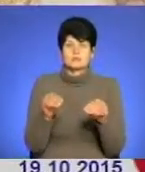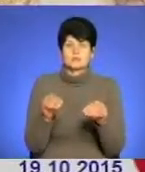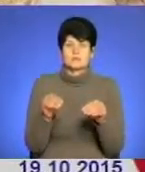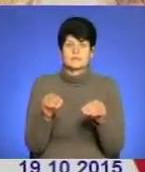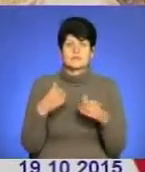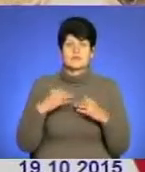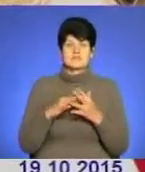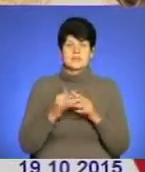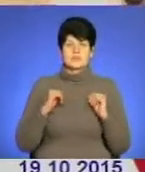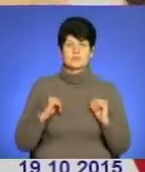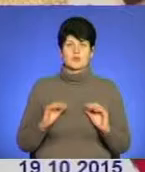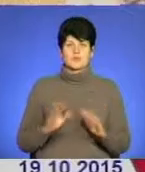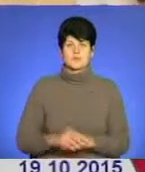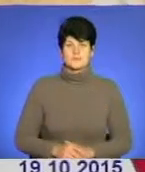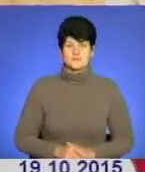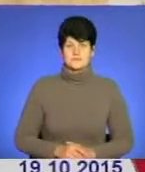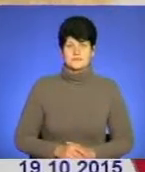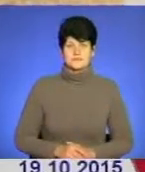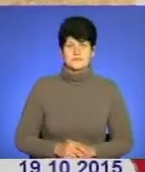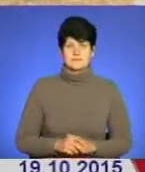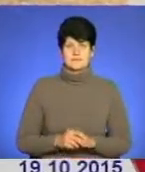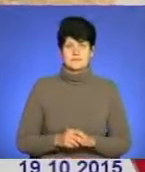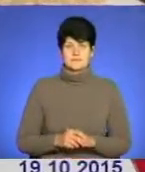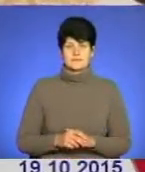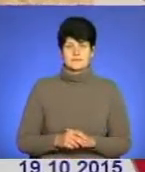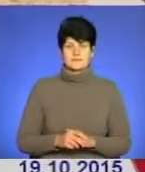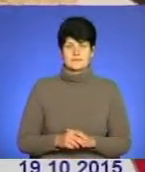стоїмо спокійні. Смішнюк. Смішнюк,